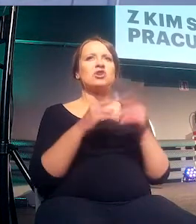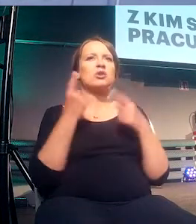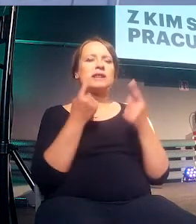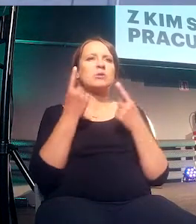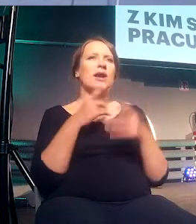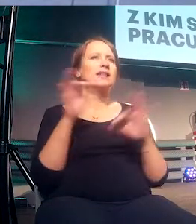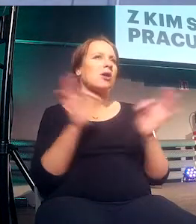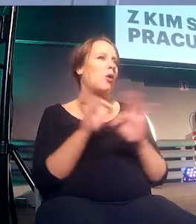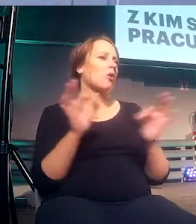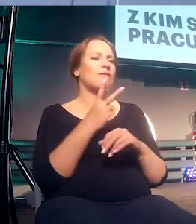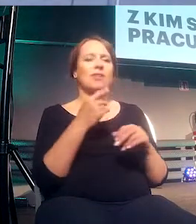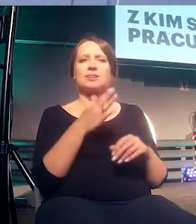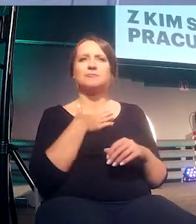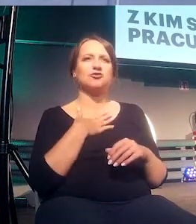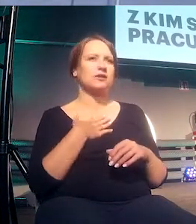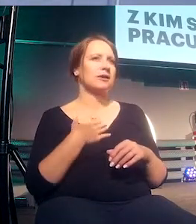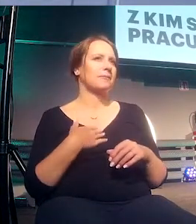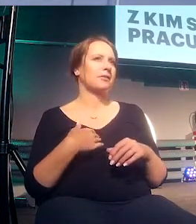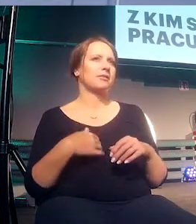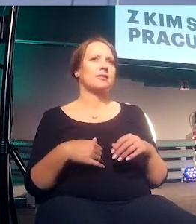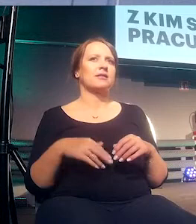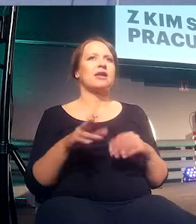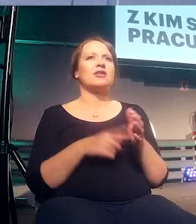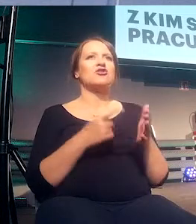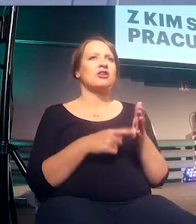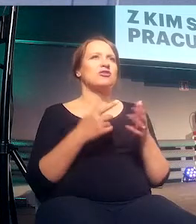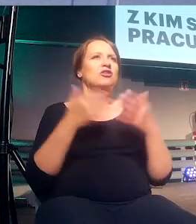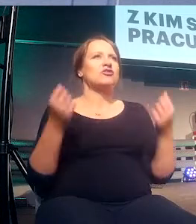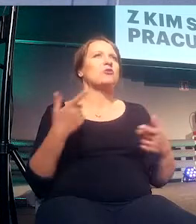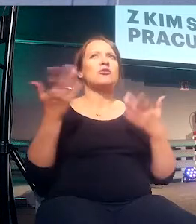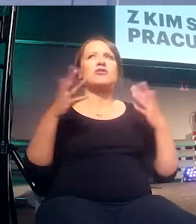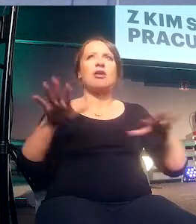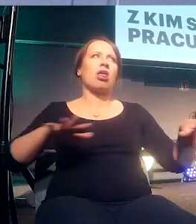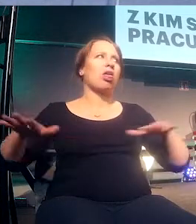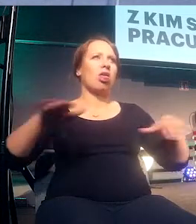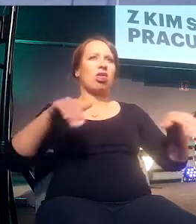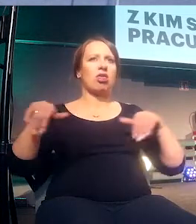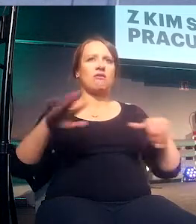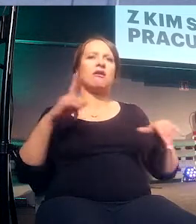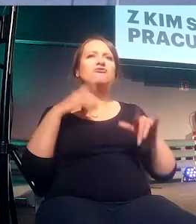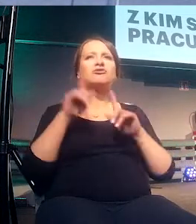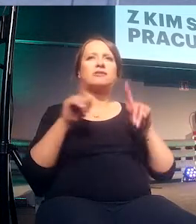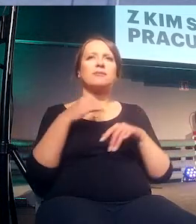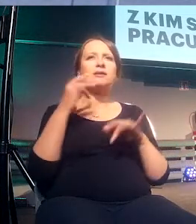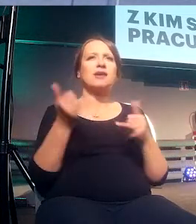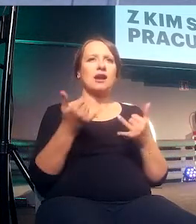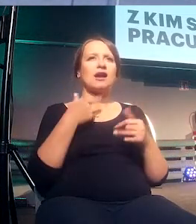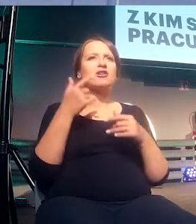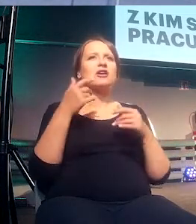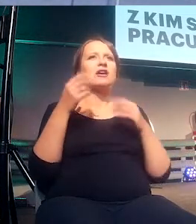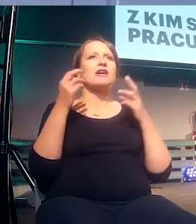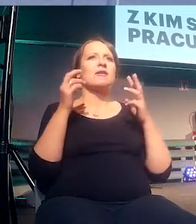okropna, nieprzyjemna i jakby ciężko się w tym odnaleźć, no ale na początku może być dosyć dziwna ze względu na